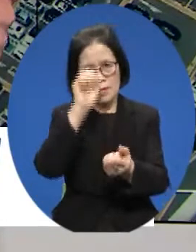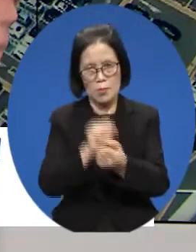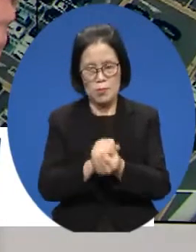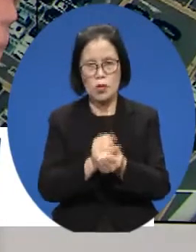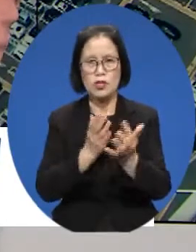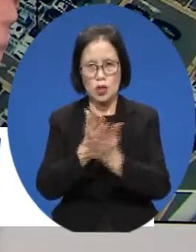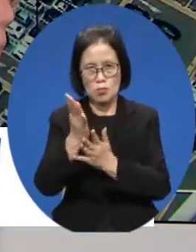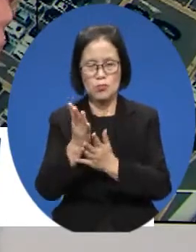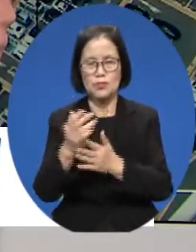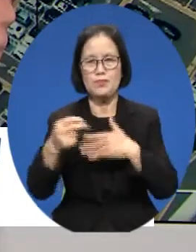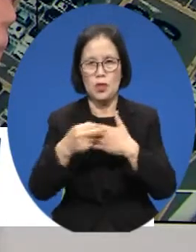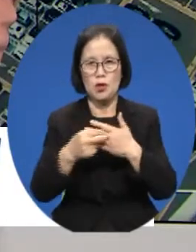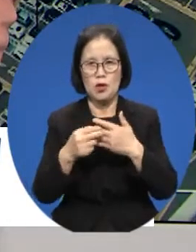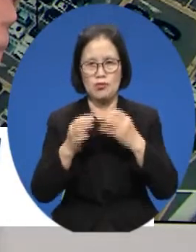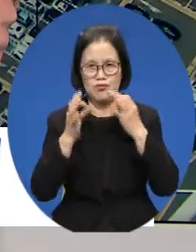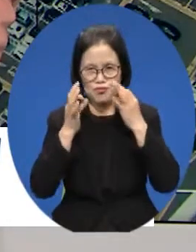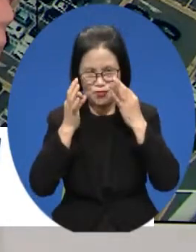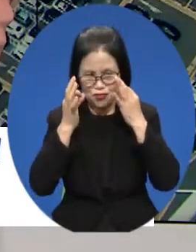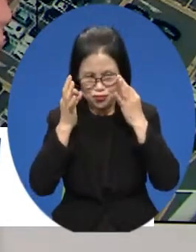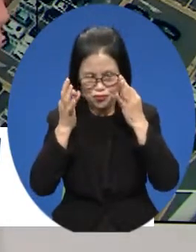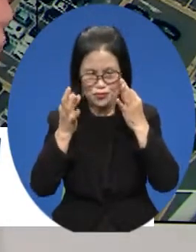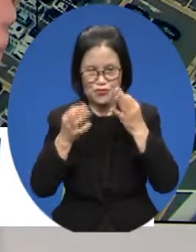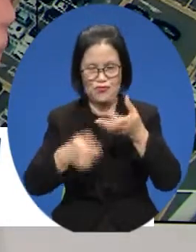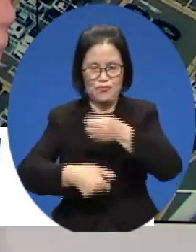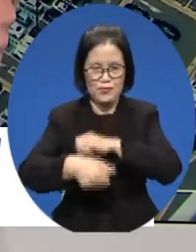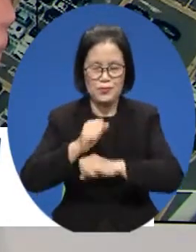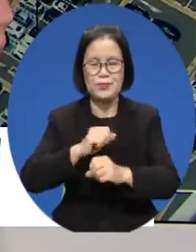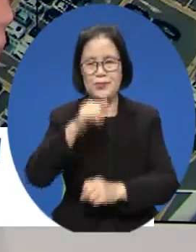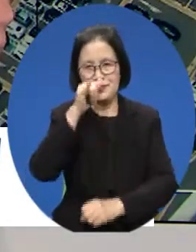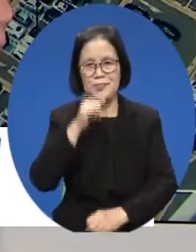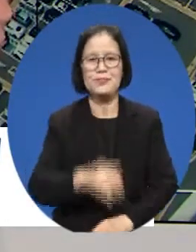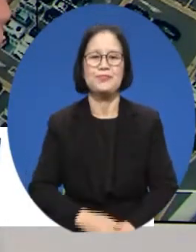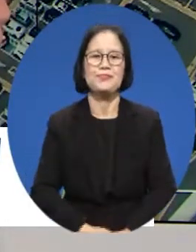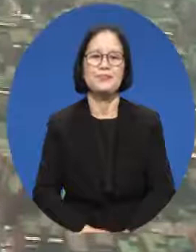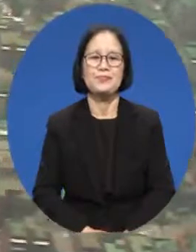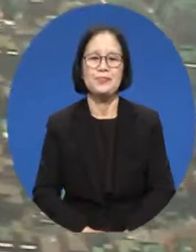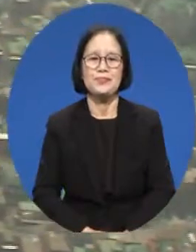유치에 총력전을 펴고 있습니다 유승 10 기자입니다